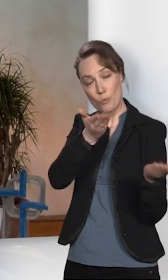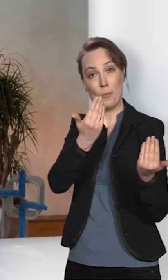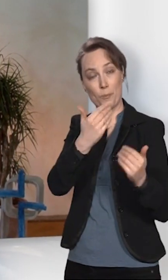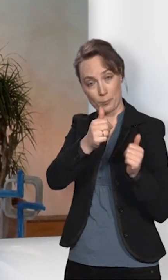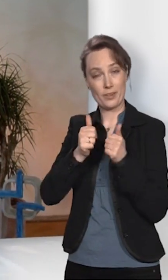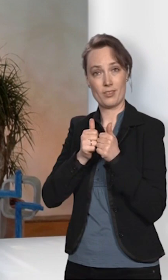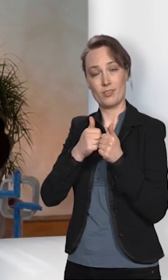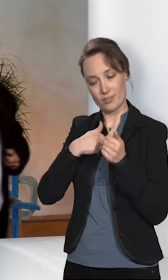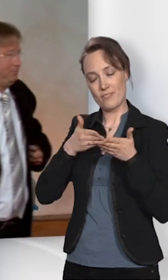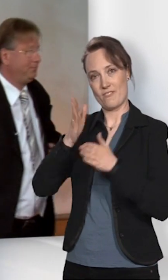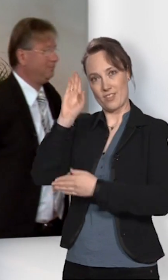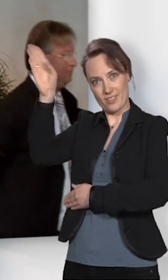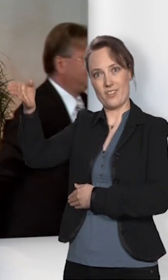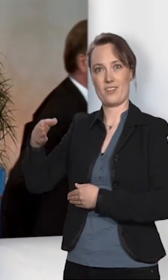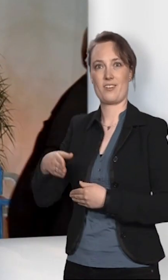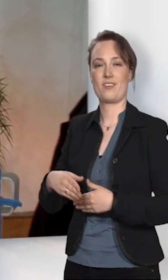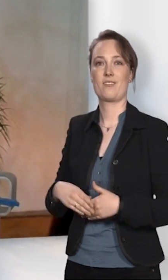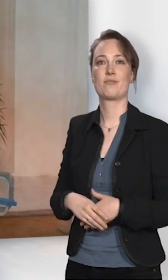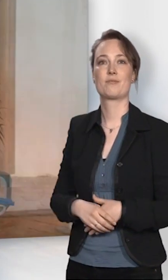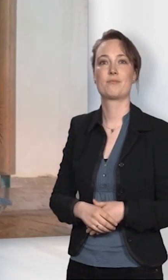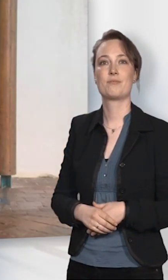auf den Weg.